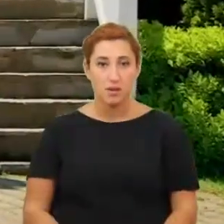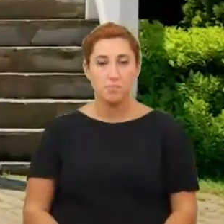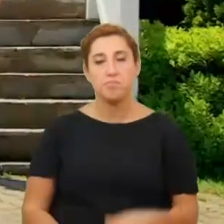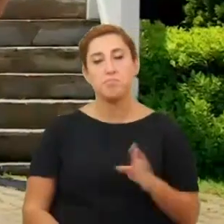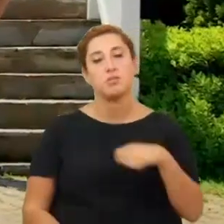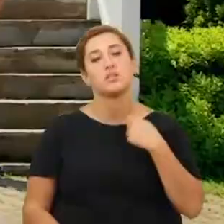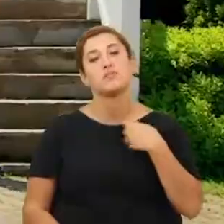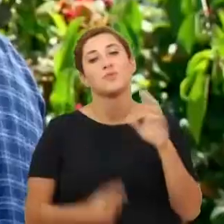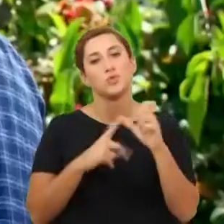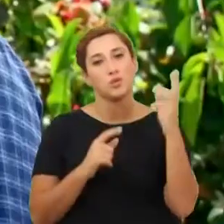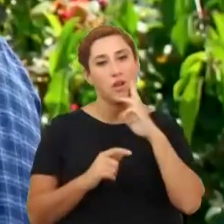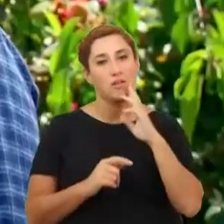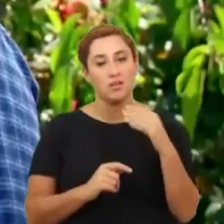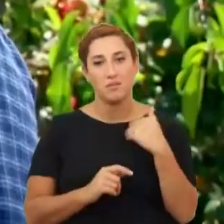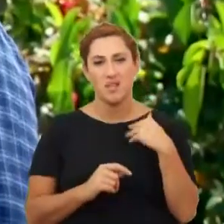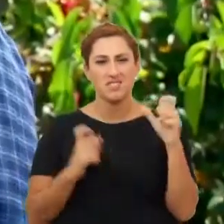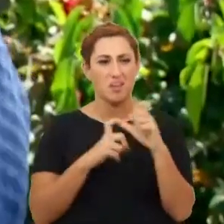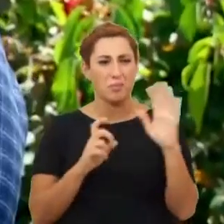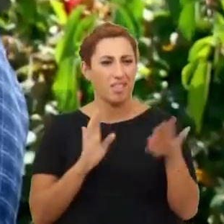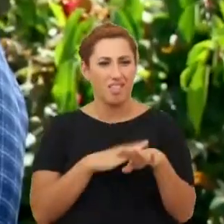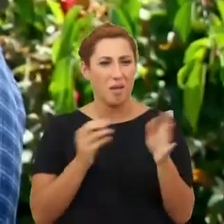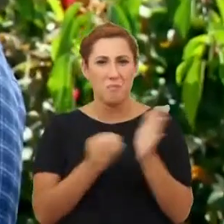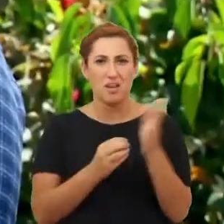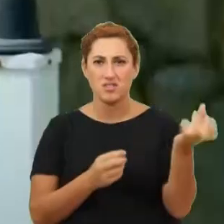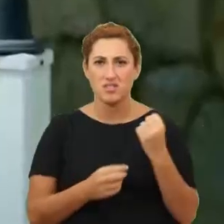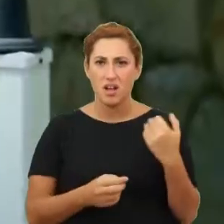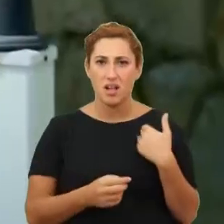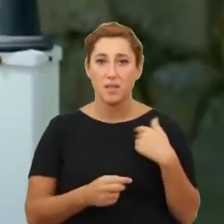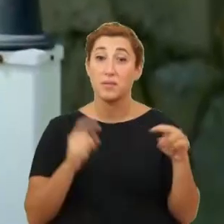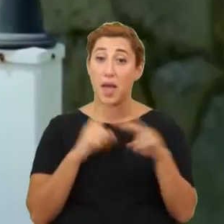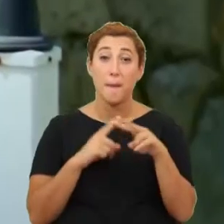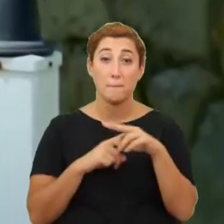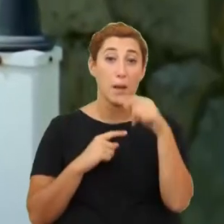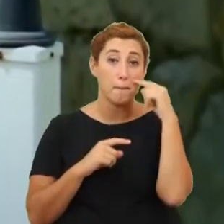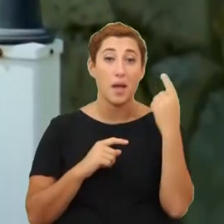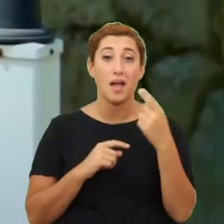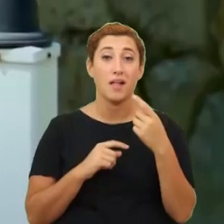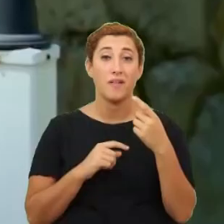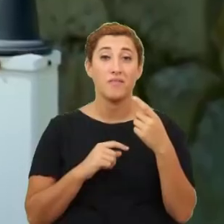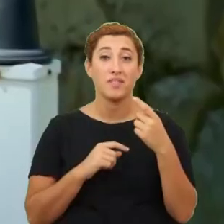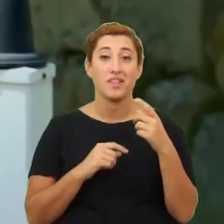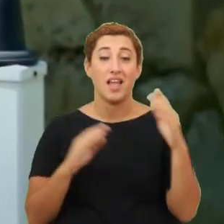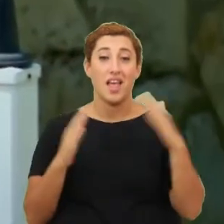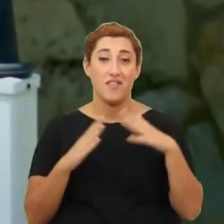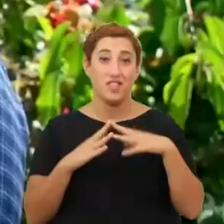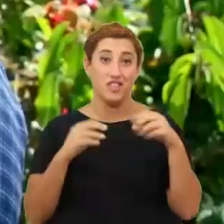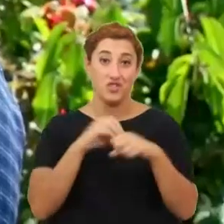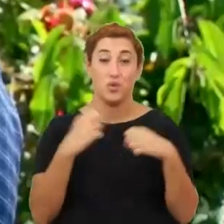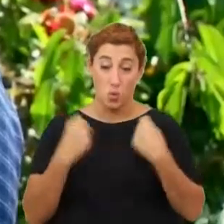Ya saçmalama Şükrü Efendi, ben Sarp'tan niye bahşiş isteyeyim ya? Kemal Bey'in imparatorluğun üstünde oturuyorsun